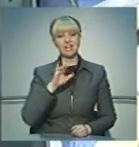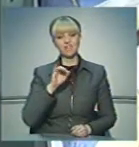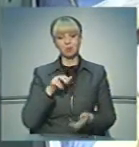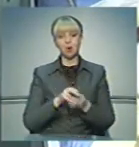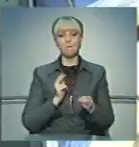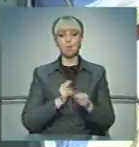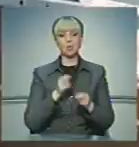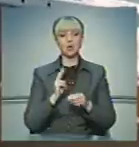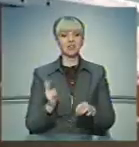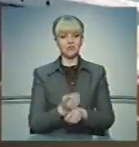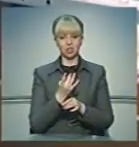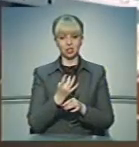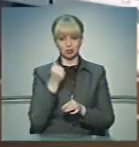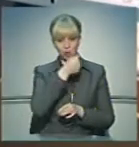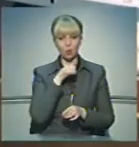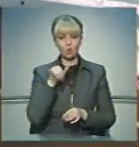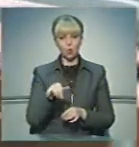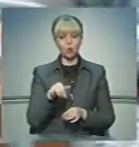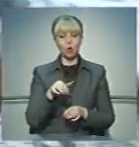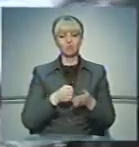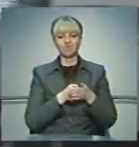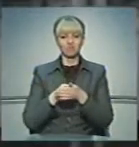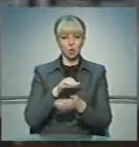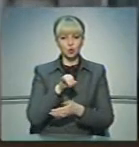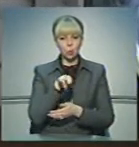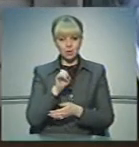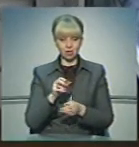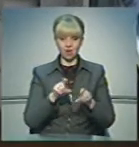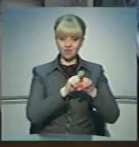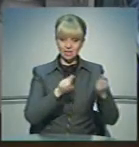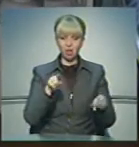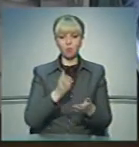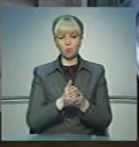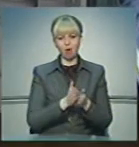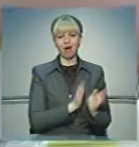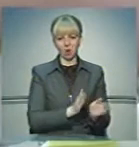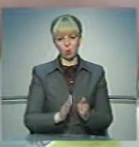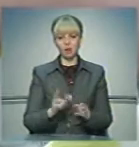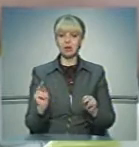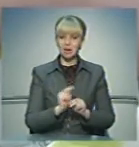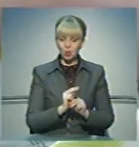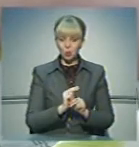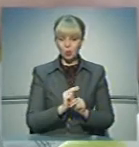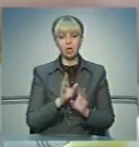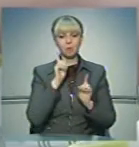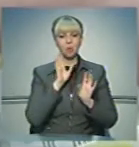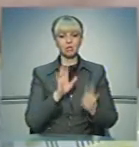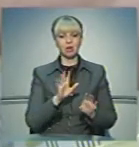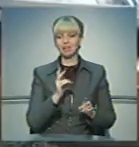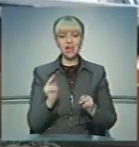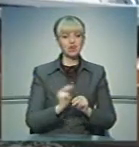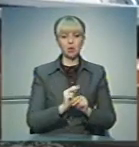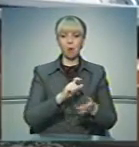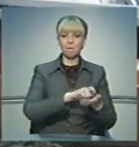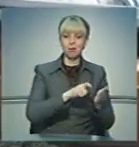проходить профілактику двічі на рік. У нього забиті судини, саме тому у відділенні він буває регулярно. Лікується пан Іван поки ще у